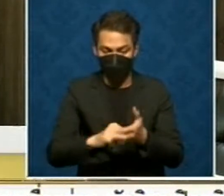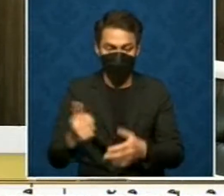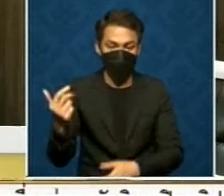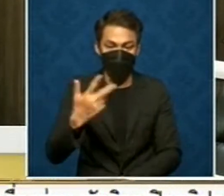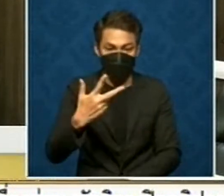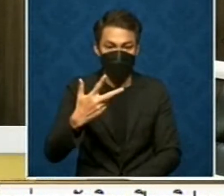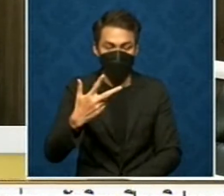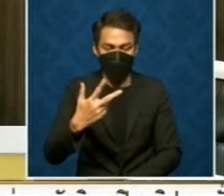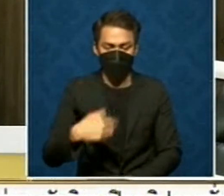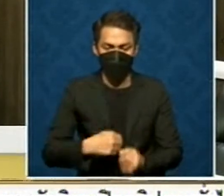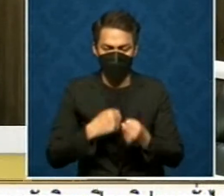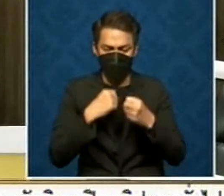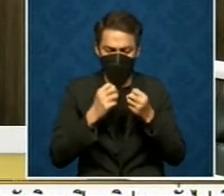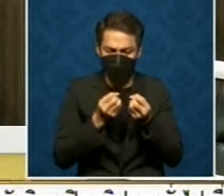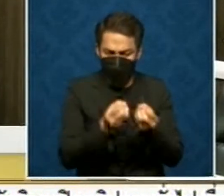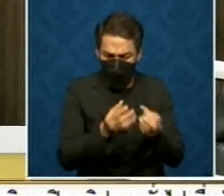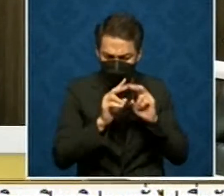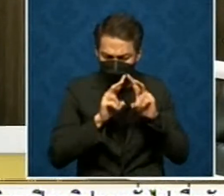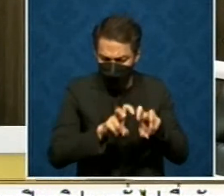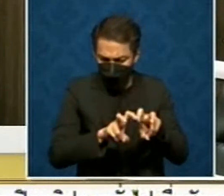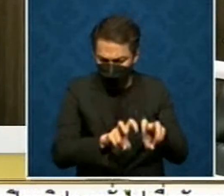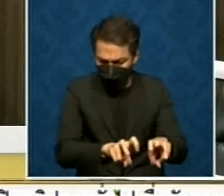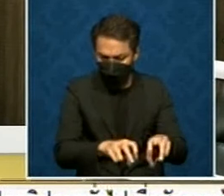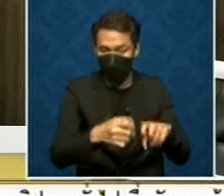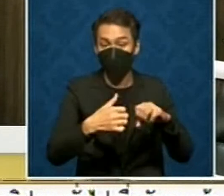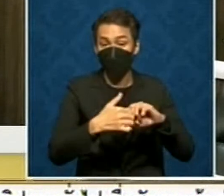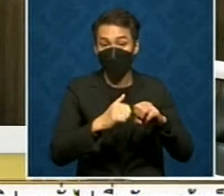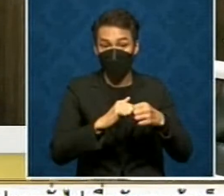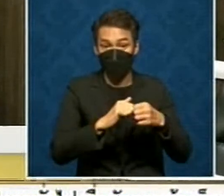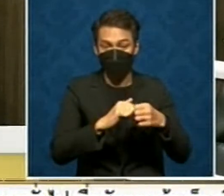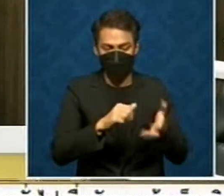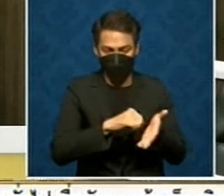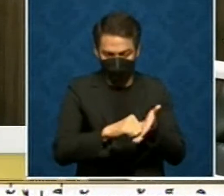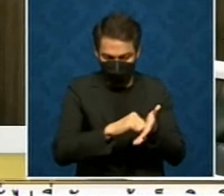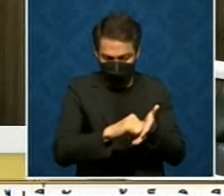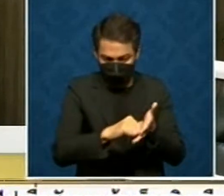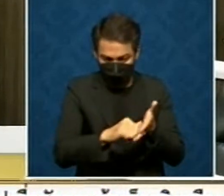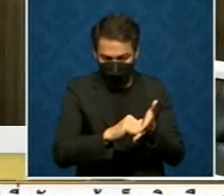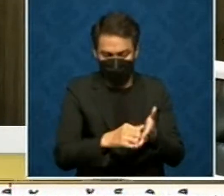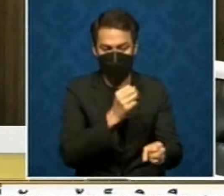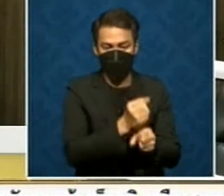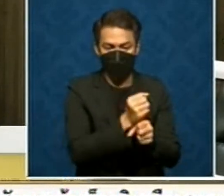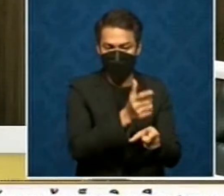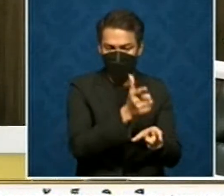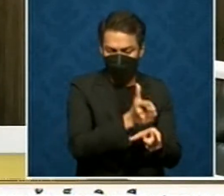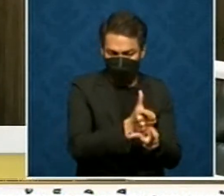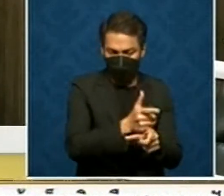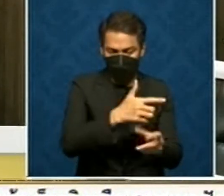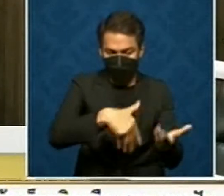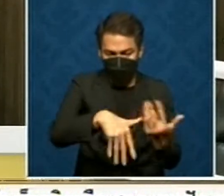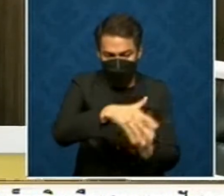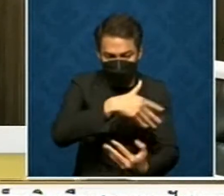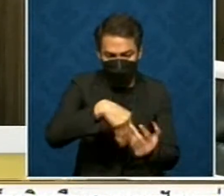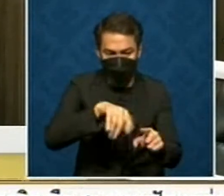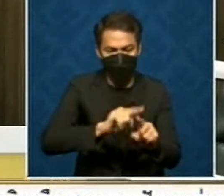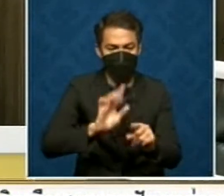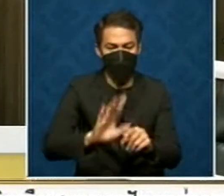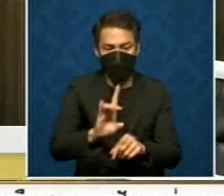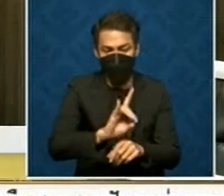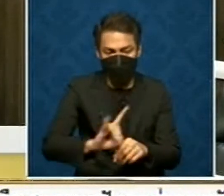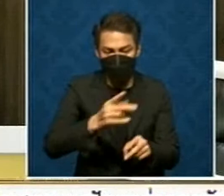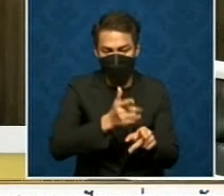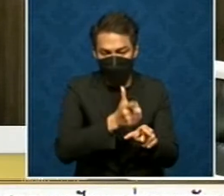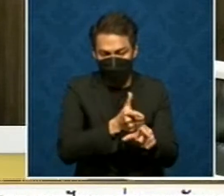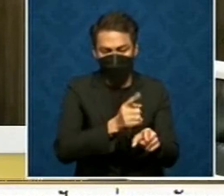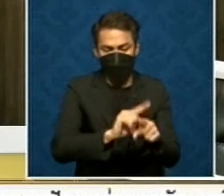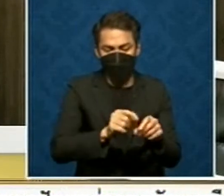1 คเราต้ท่มเทวิจัยและศึกษาแนวทางในเรื่ขวงจรการผลิตระบบนิเวททั้งหมดของการปัตศัต์ การกระจ